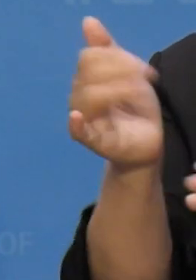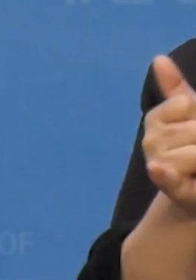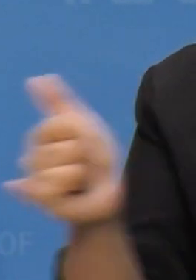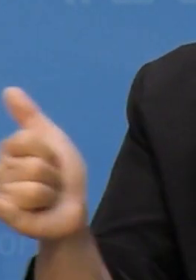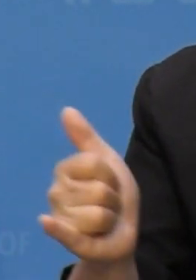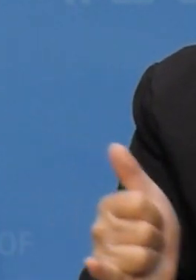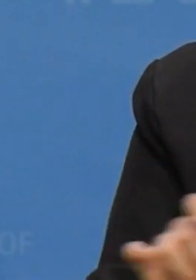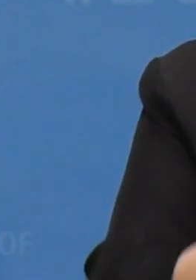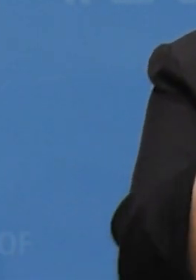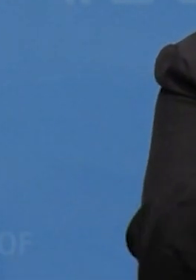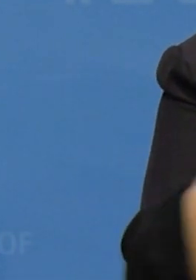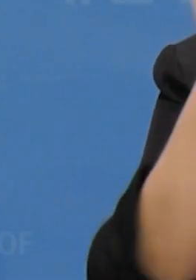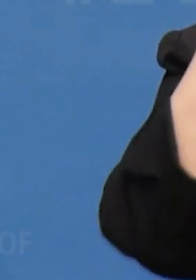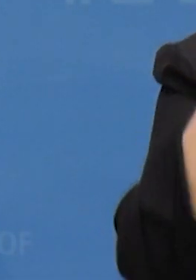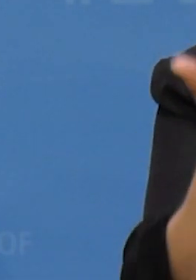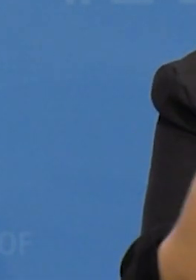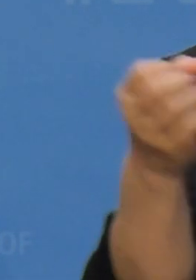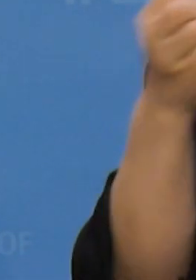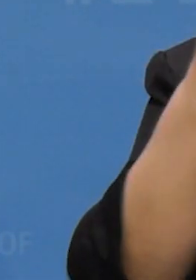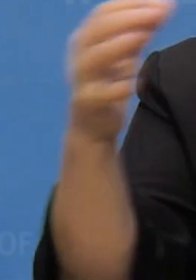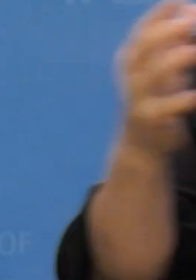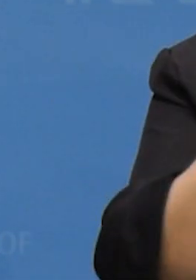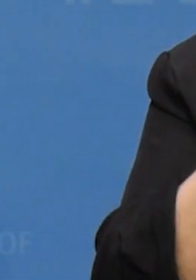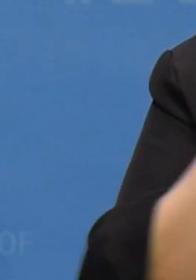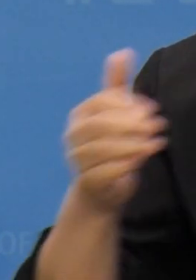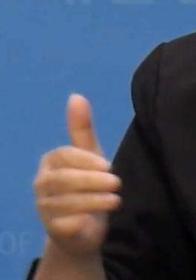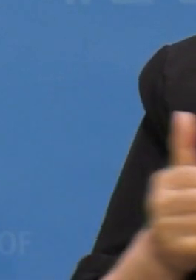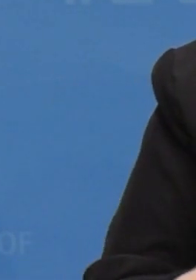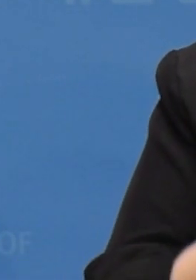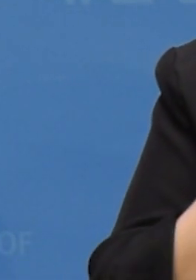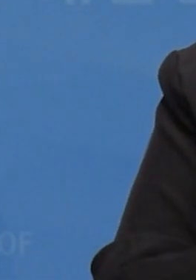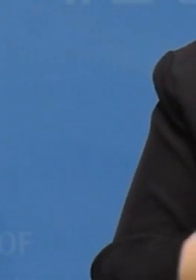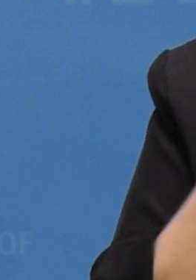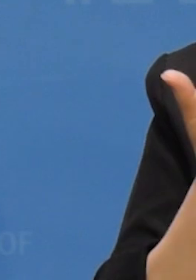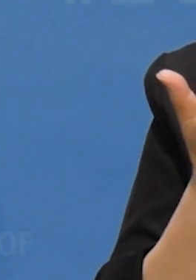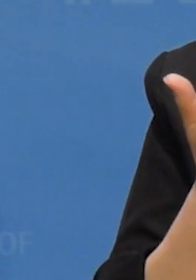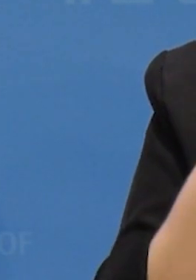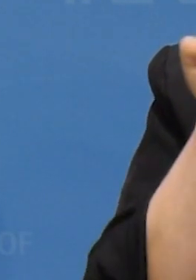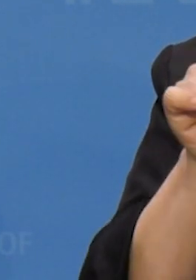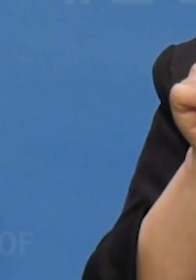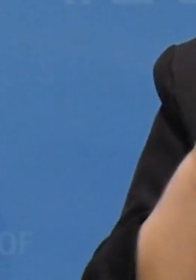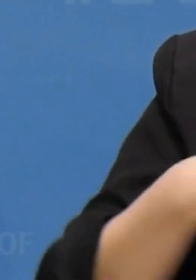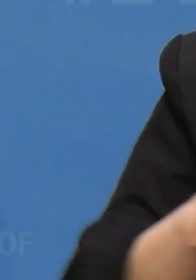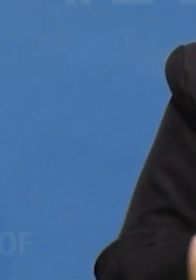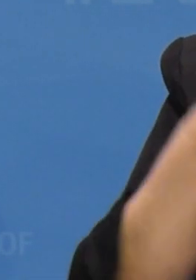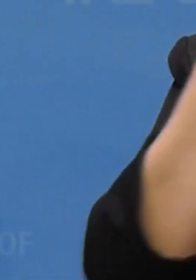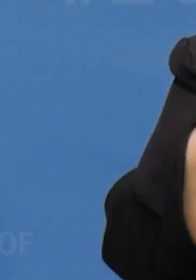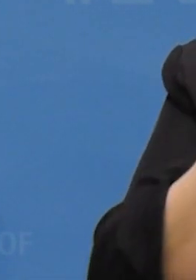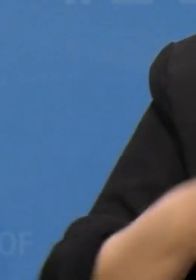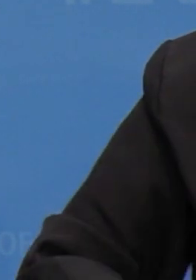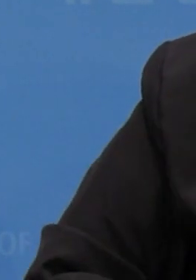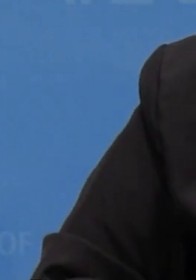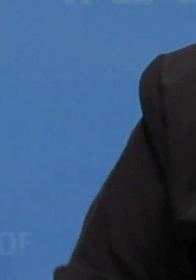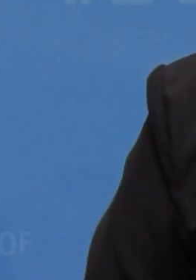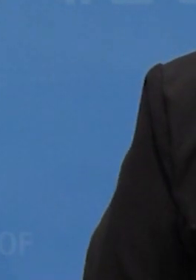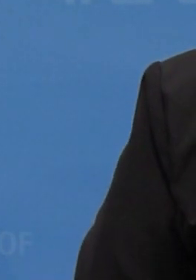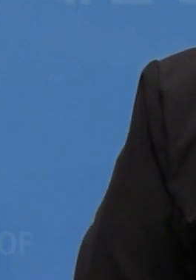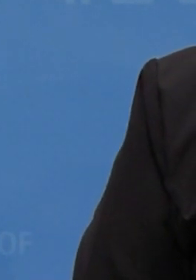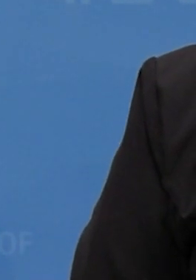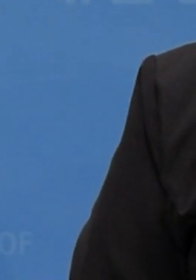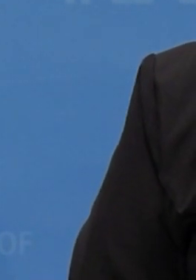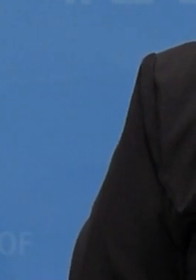주민의 의견을 어떻게 모을 수 있을지 머리를 맞대야 할 시점입니다